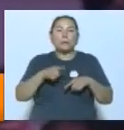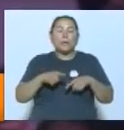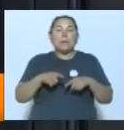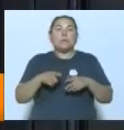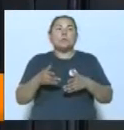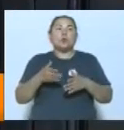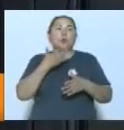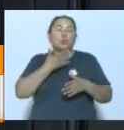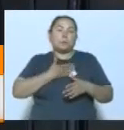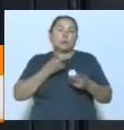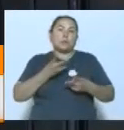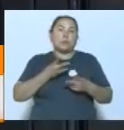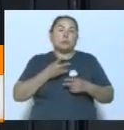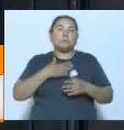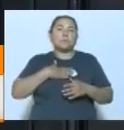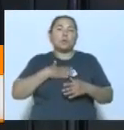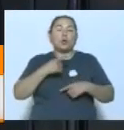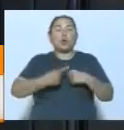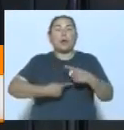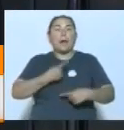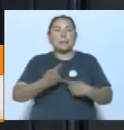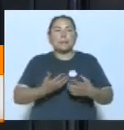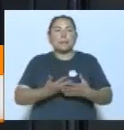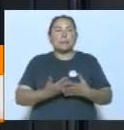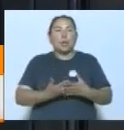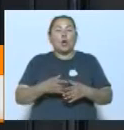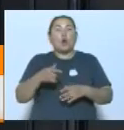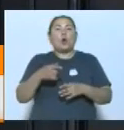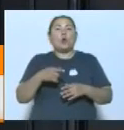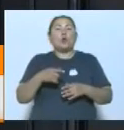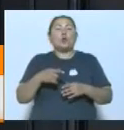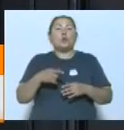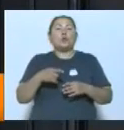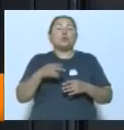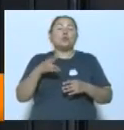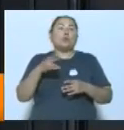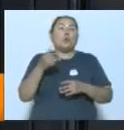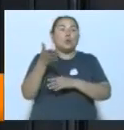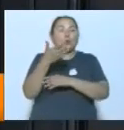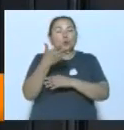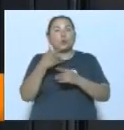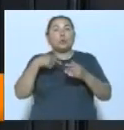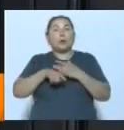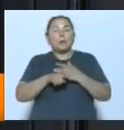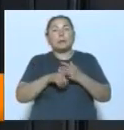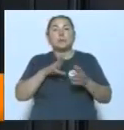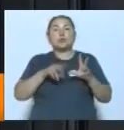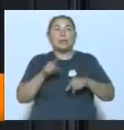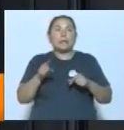шақырды. Біздің рухани жүрегімізде, рухани құндылығымыз, өзіміздің баяғы қанынан сіңіп келе